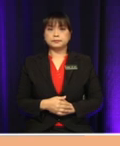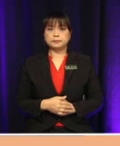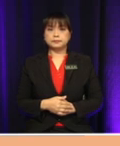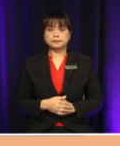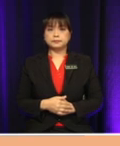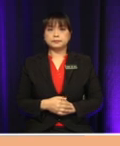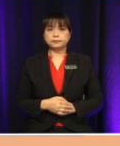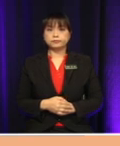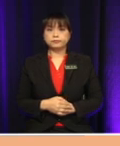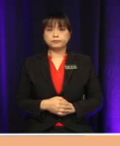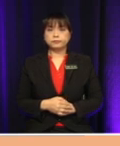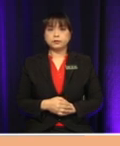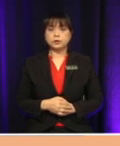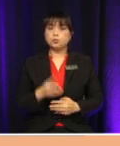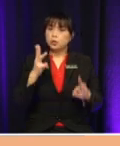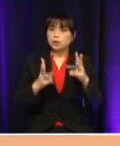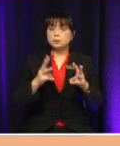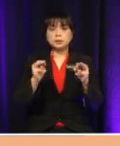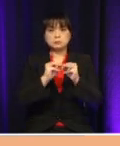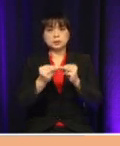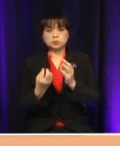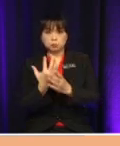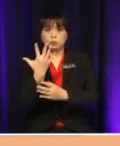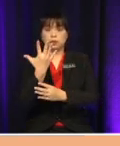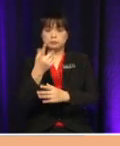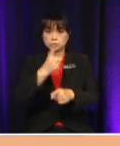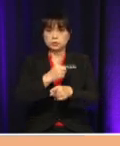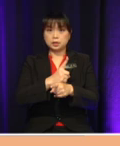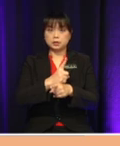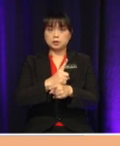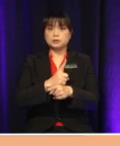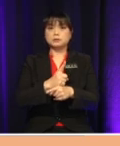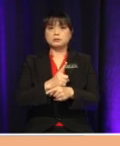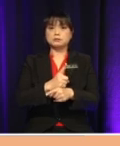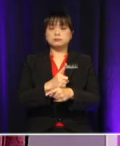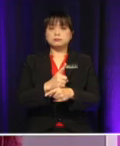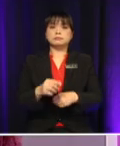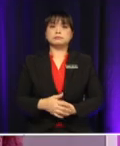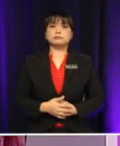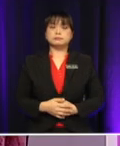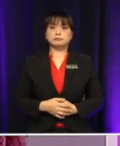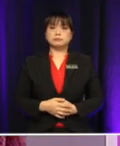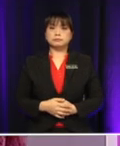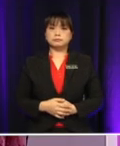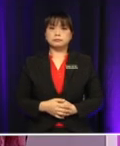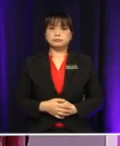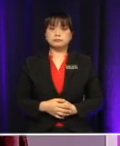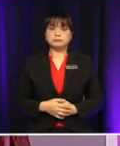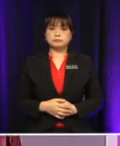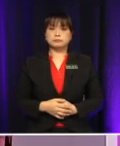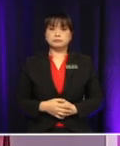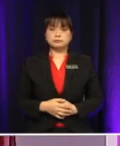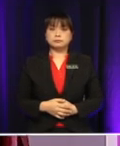dia sendiri walaupun dia macam tumbuhan juga kan cendawan kan ramai ingat cendawan tumbuhan tapi sebenarnya tidak Eh